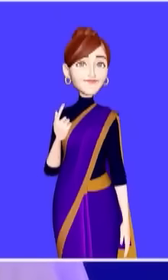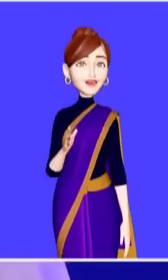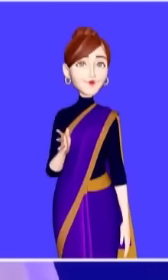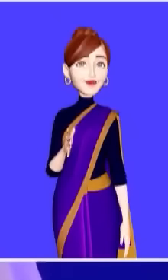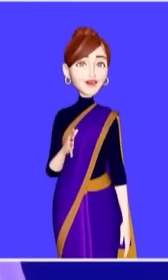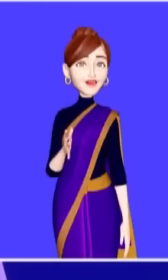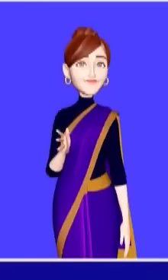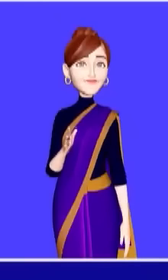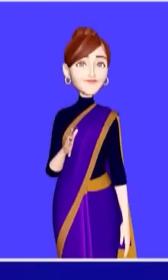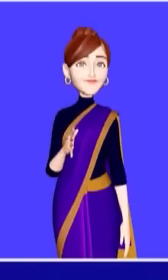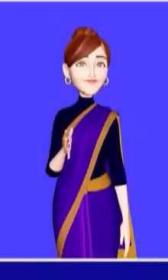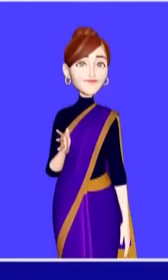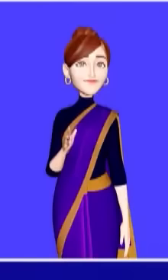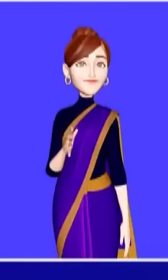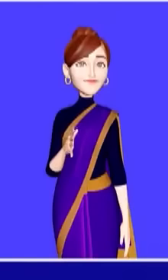लिए